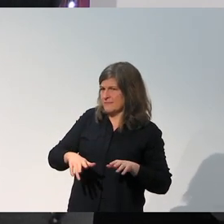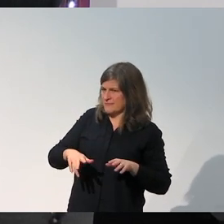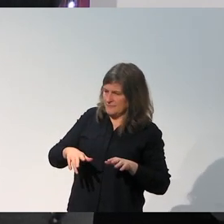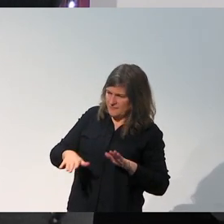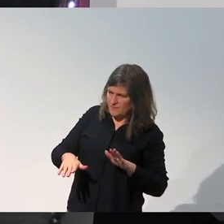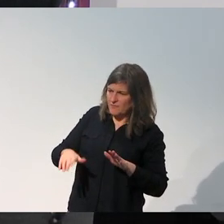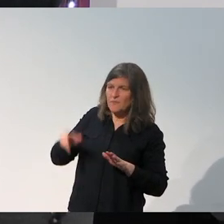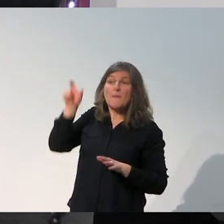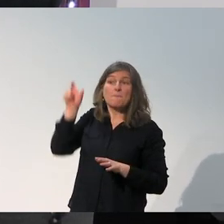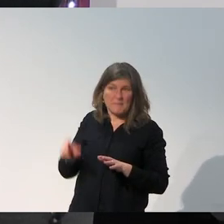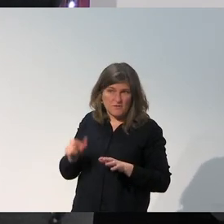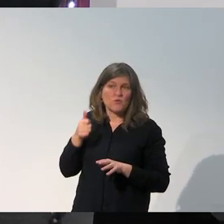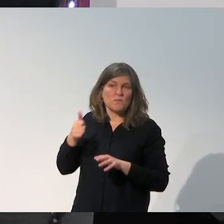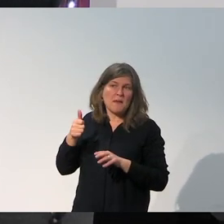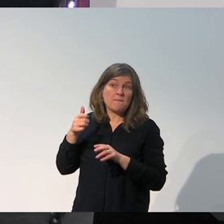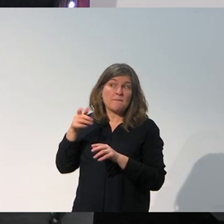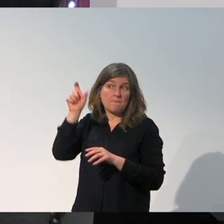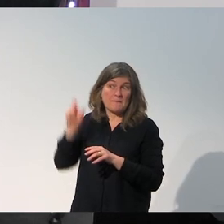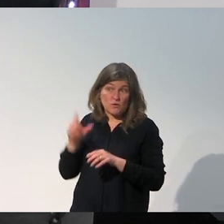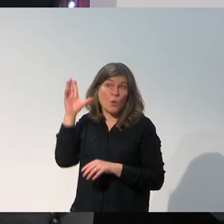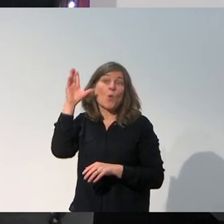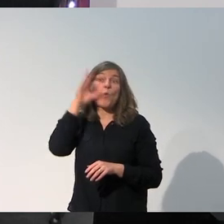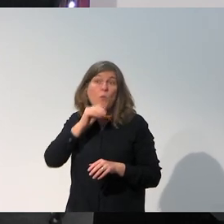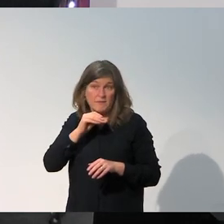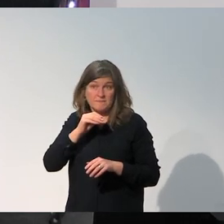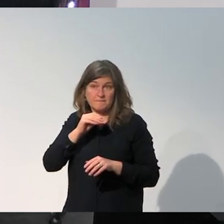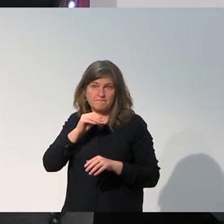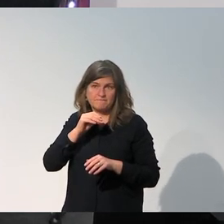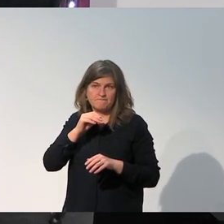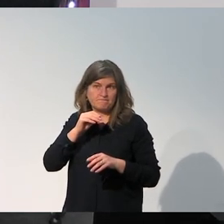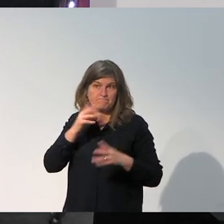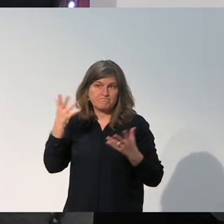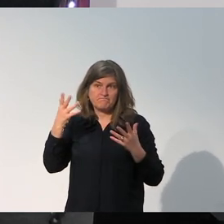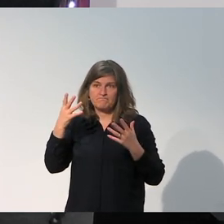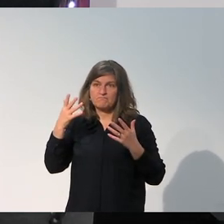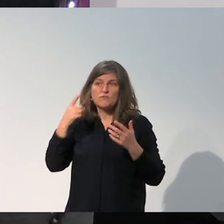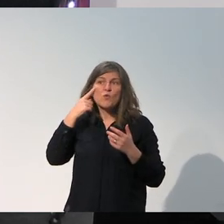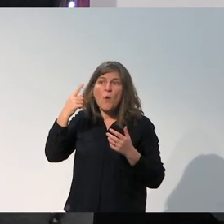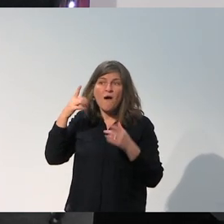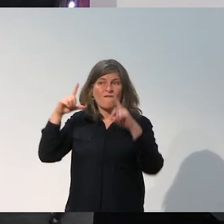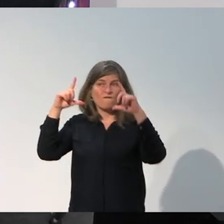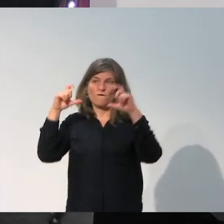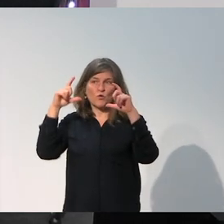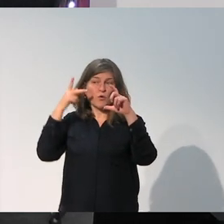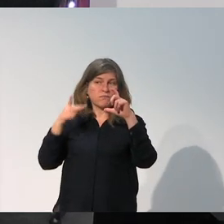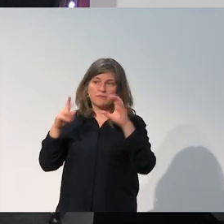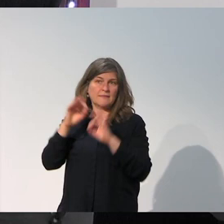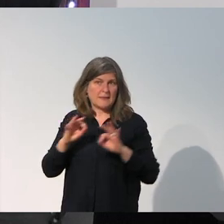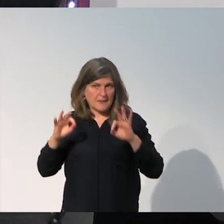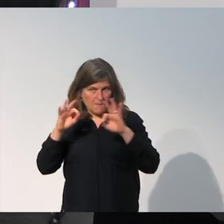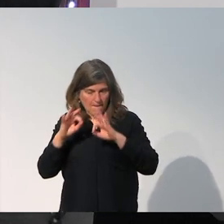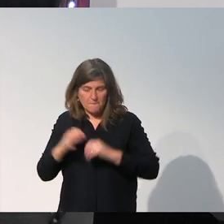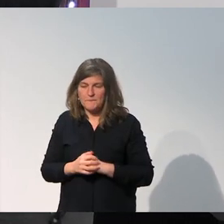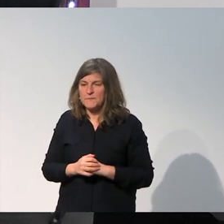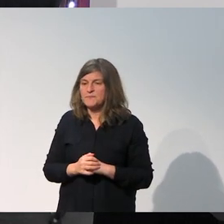peu oublié. D'ailleurs, vous commencez votre livre là-dessus, parce qu'il n'existe même pas soit une seule photo, je crois, de lui. Absolument.